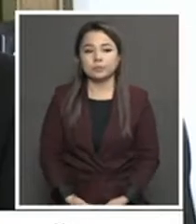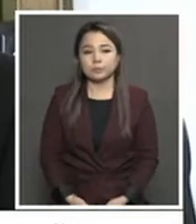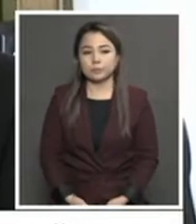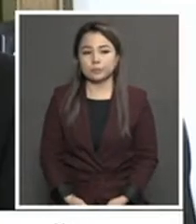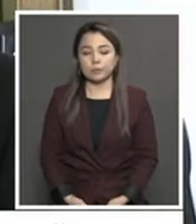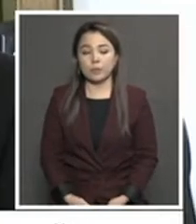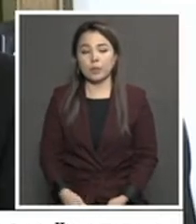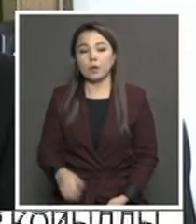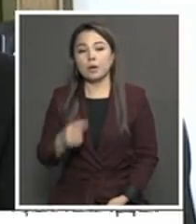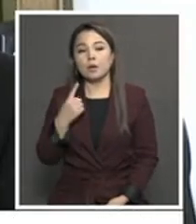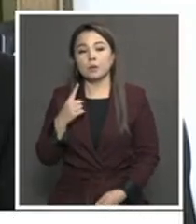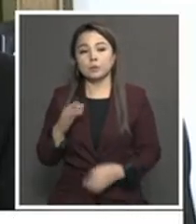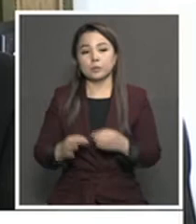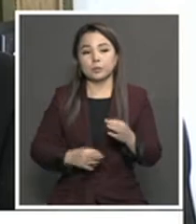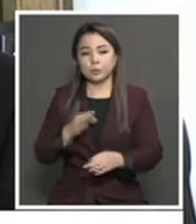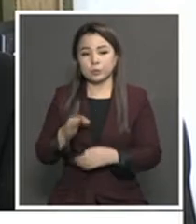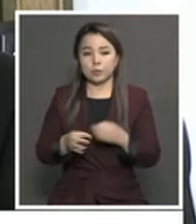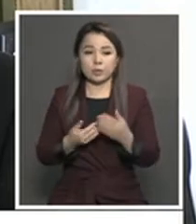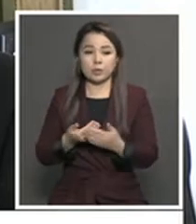Өткен тәулікте